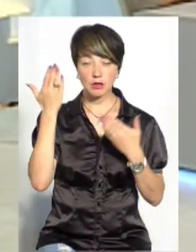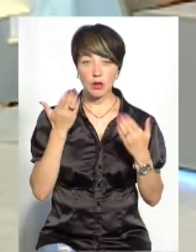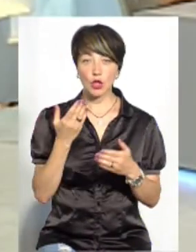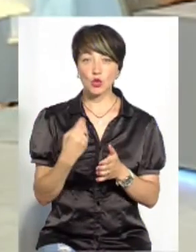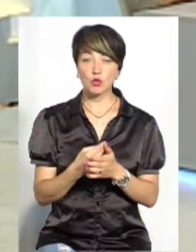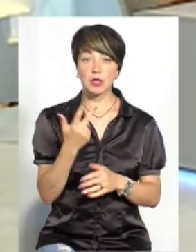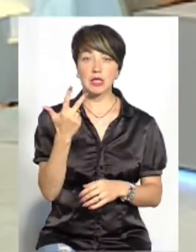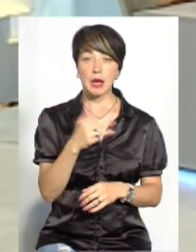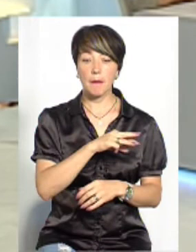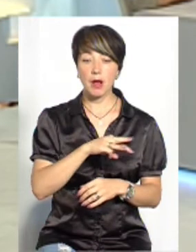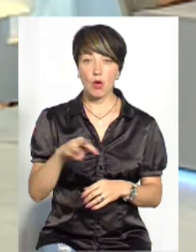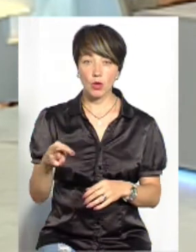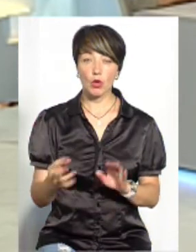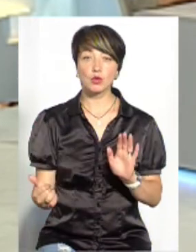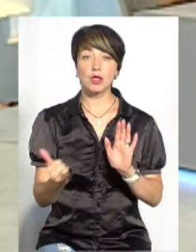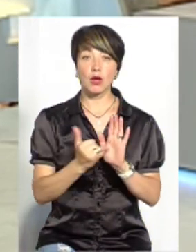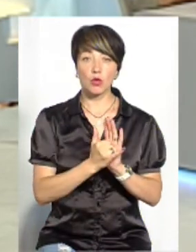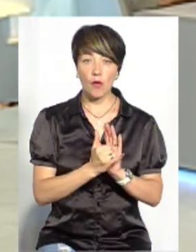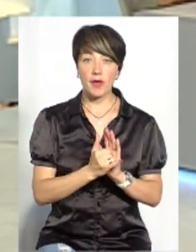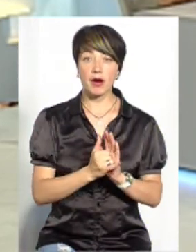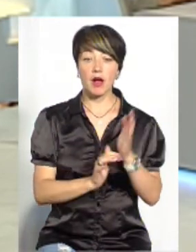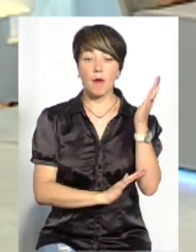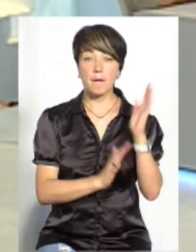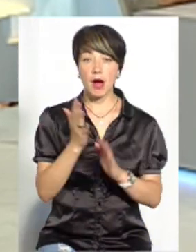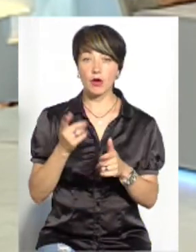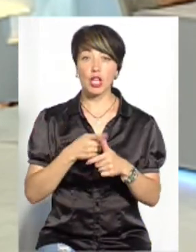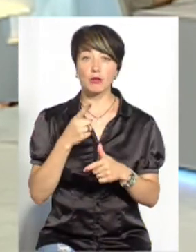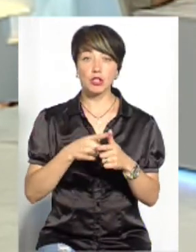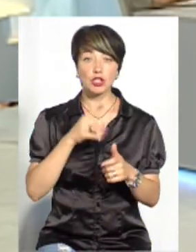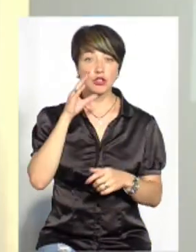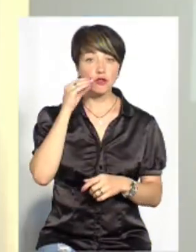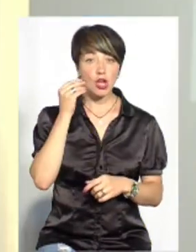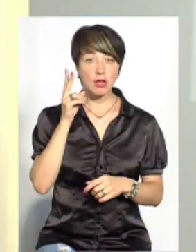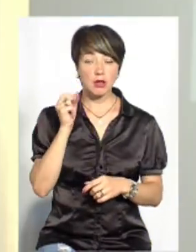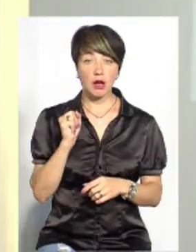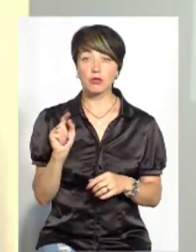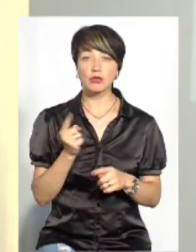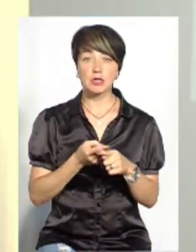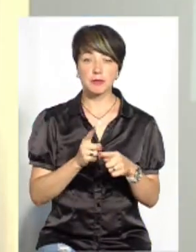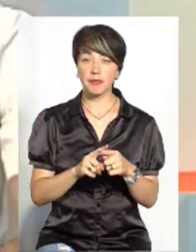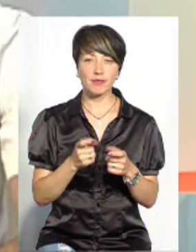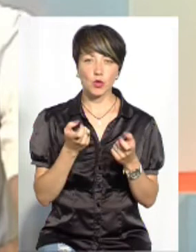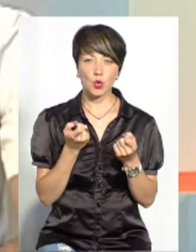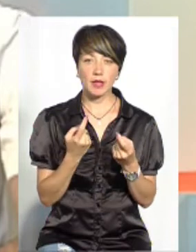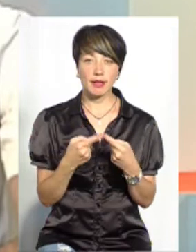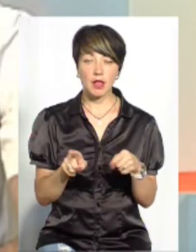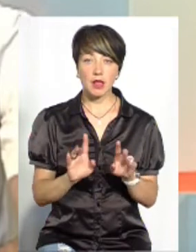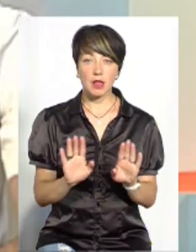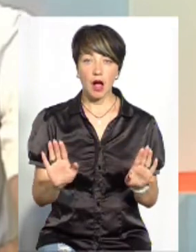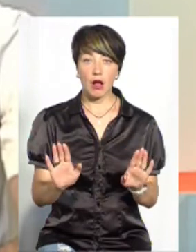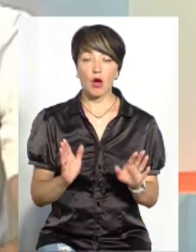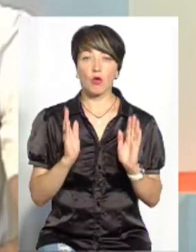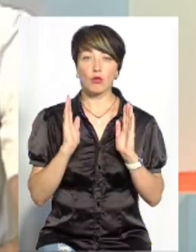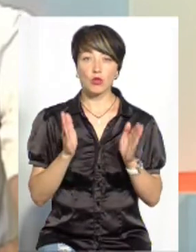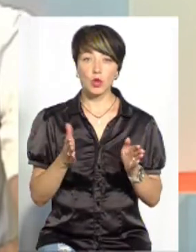3 мільйонів гривень, які встановлять в сквері імені Тараса Шевченка. Що за атракціони? Трошечки не так. то